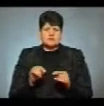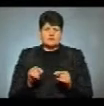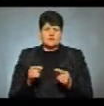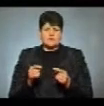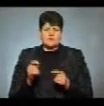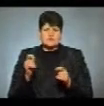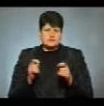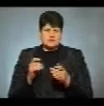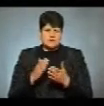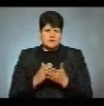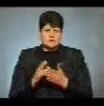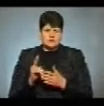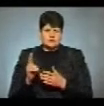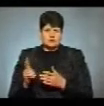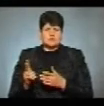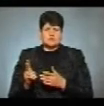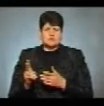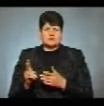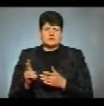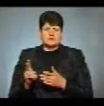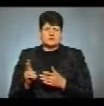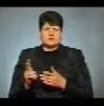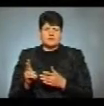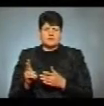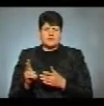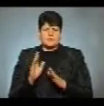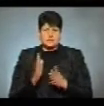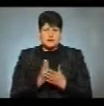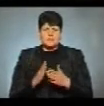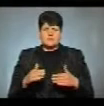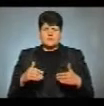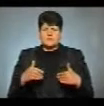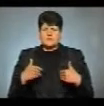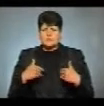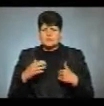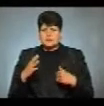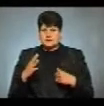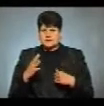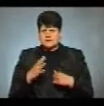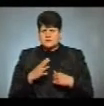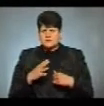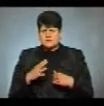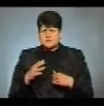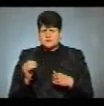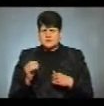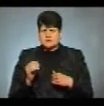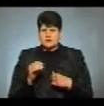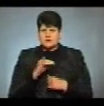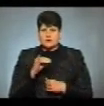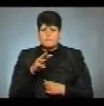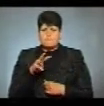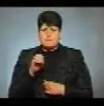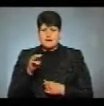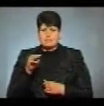фестивалі перебуває 200 осіб. Загалом цього року має на фестиваль завітати 900 осіб, повідомив організатор Юрій Матевощук.